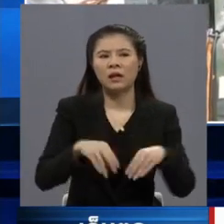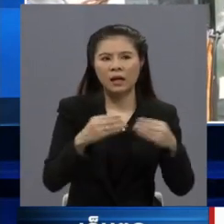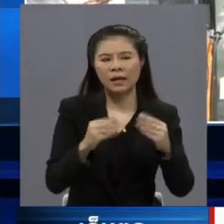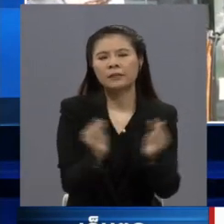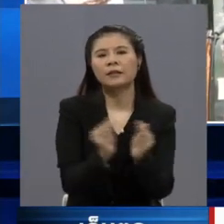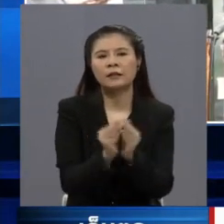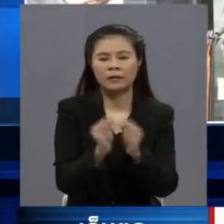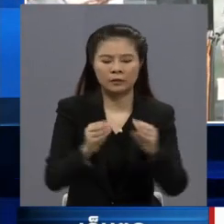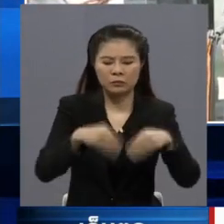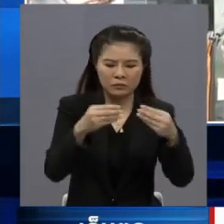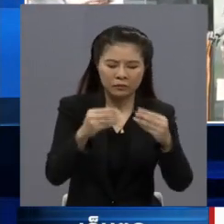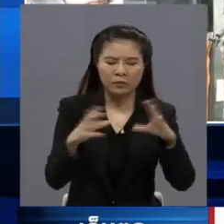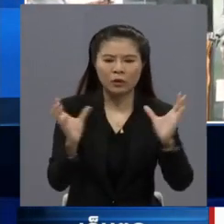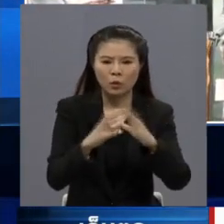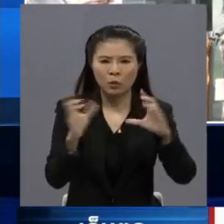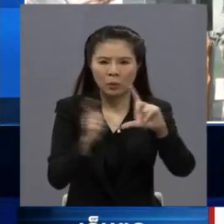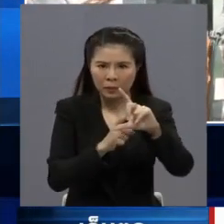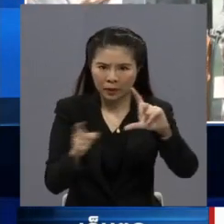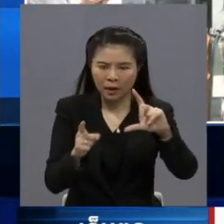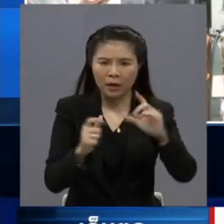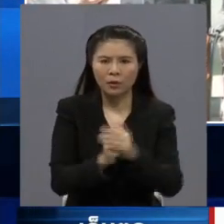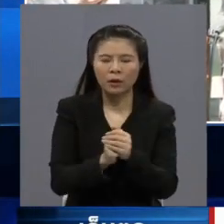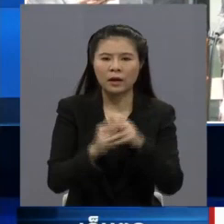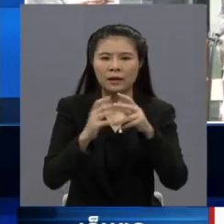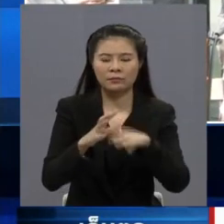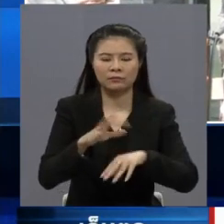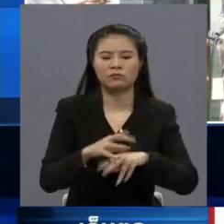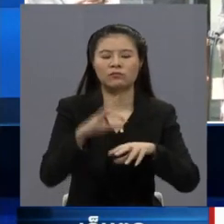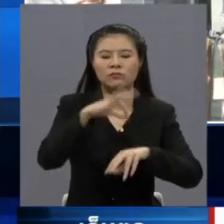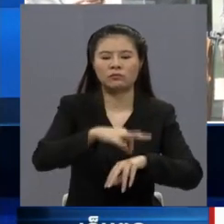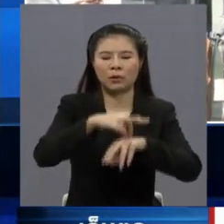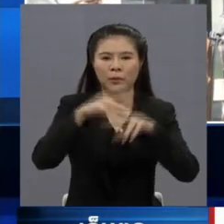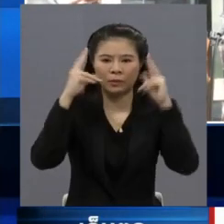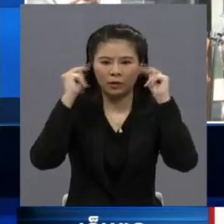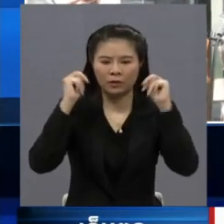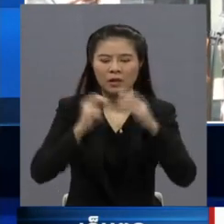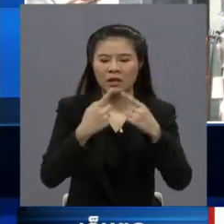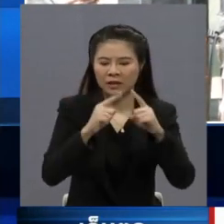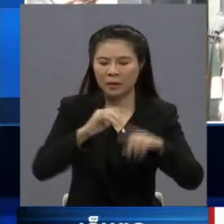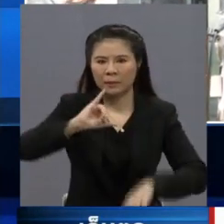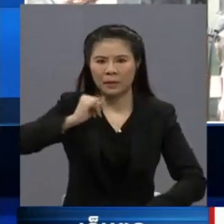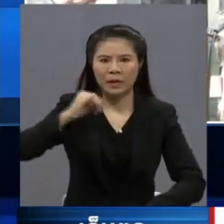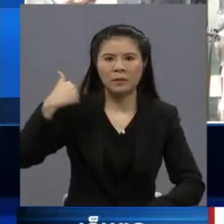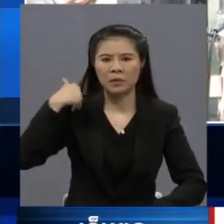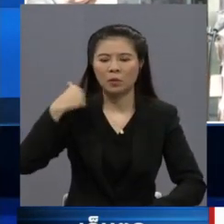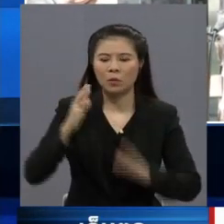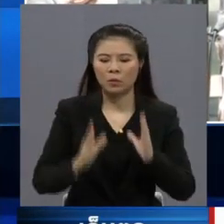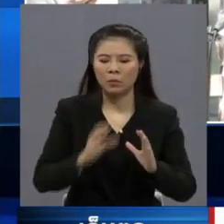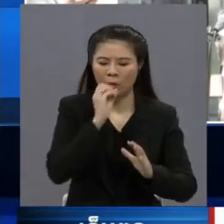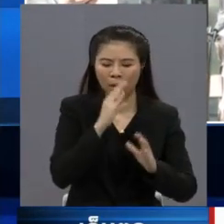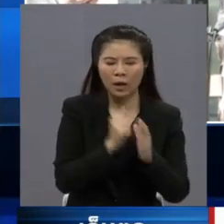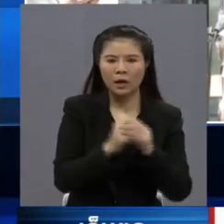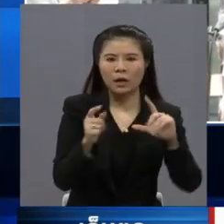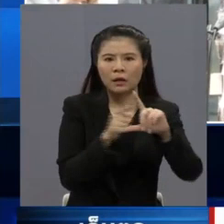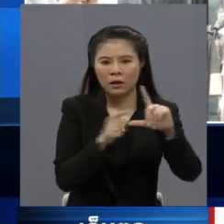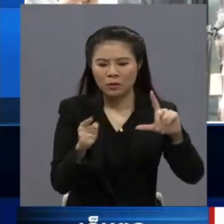เหมือนกันแม้จะมีในเรื่องของข้ออ้างเรื่องมาตรา112ที่บอกว่าถ้าก้าวไกลลดเพดานลงมาอาจ